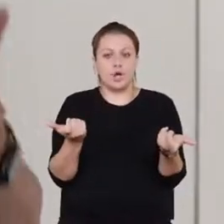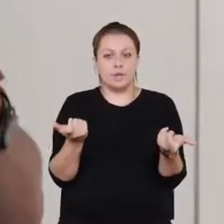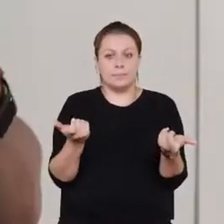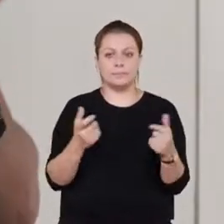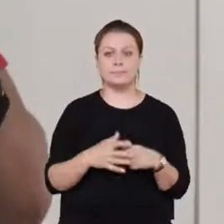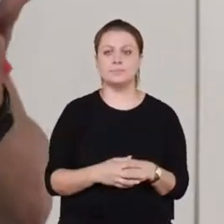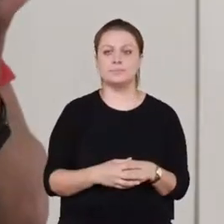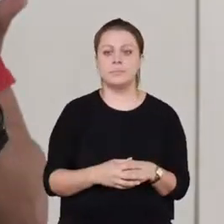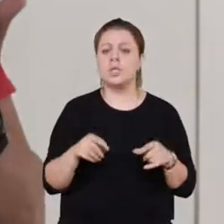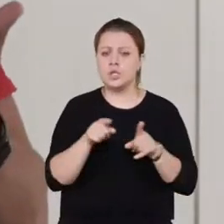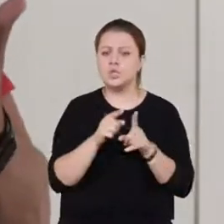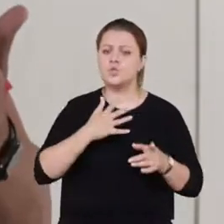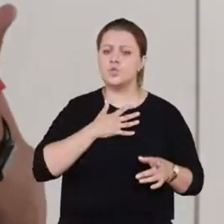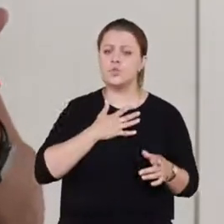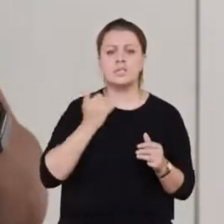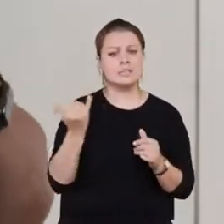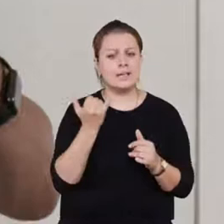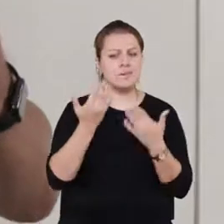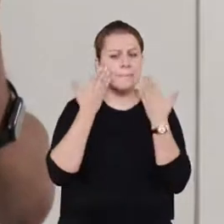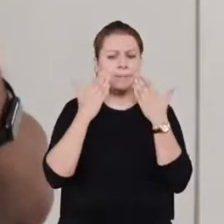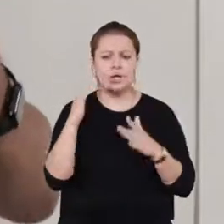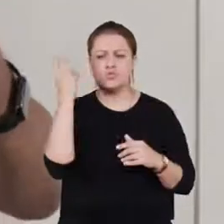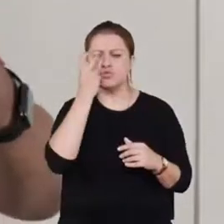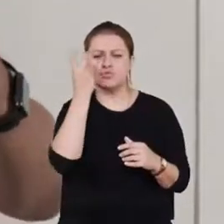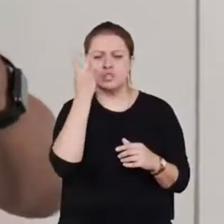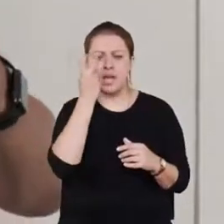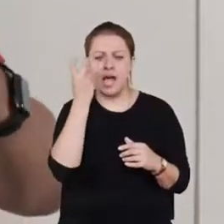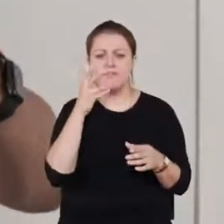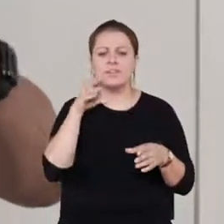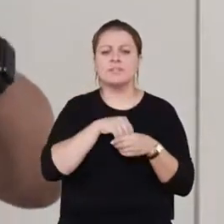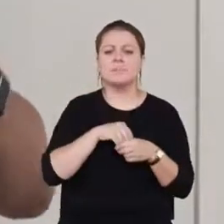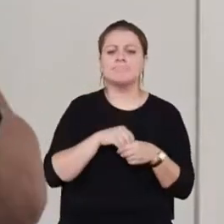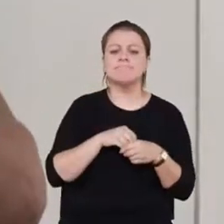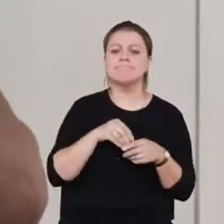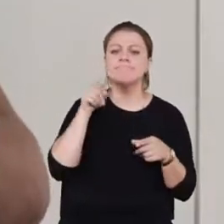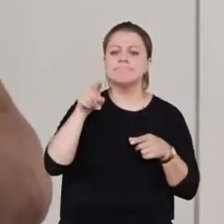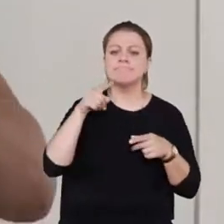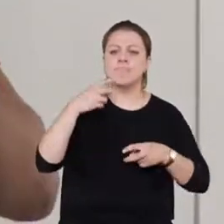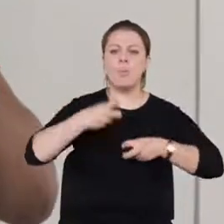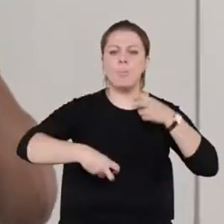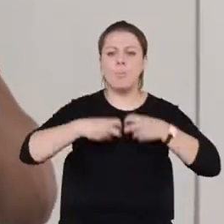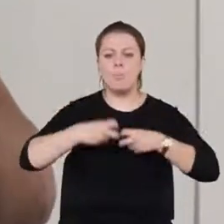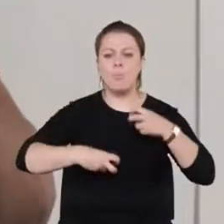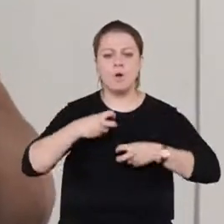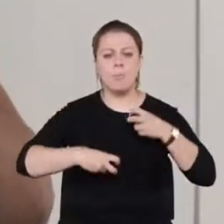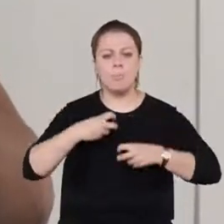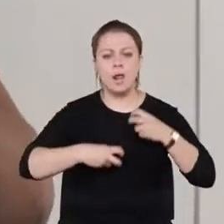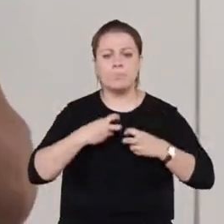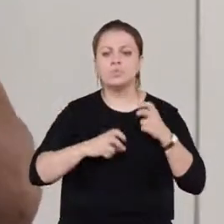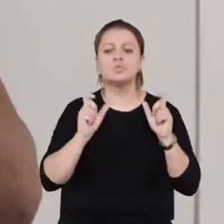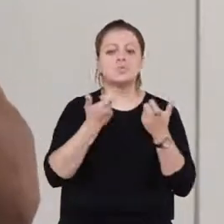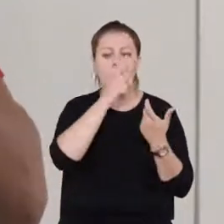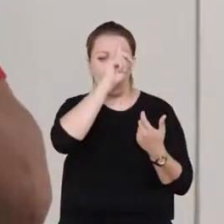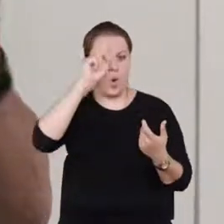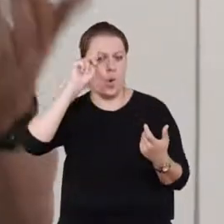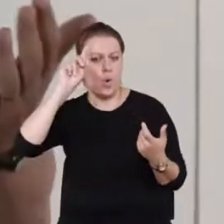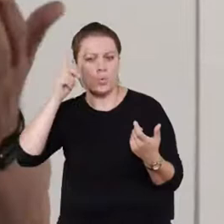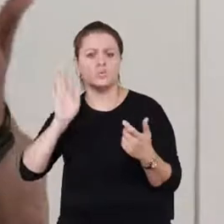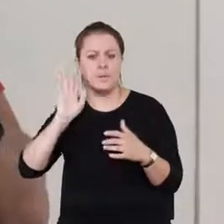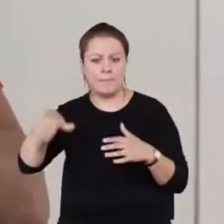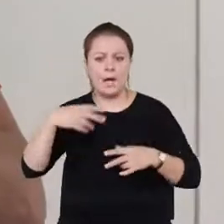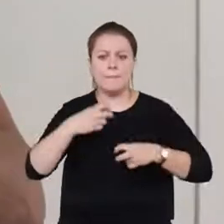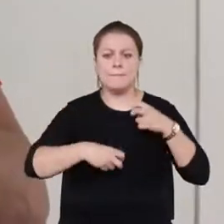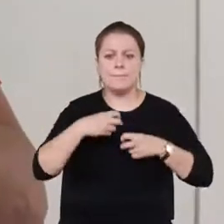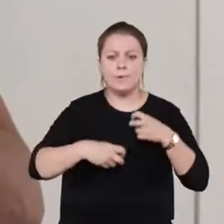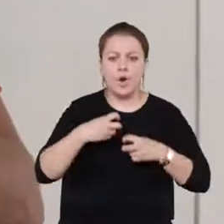że i to mi się zawsze wydawało bardzo ciekawe, to znaczy, że pewien typ problemów, z jakimi, może to jest, jeżeli ktoś się